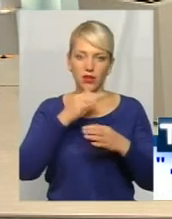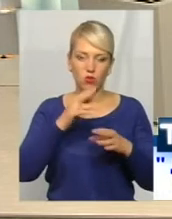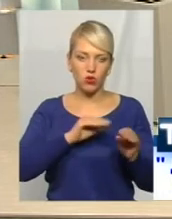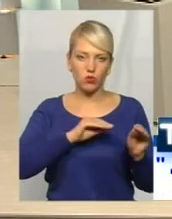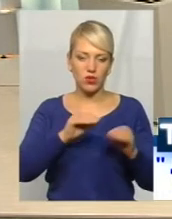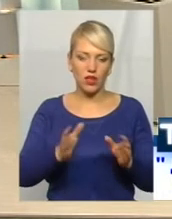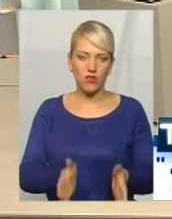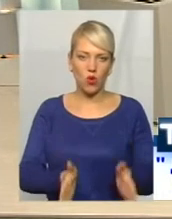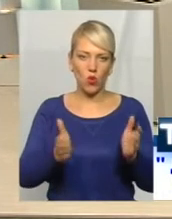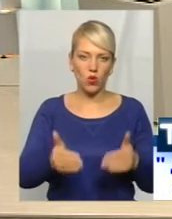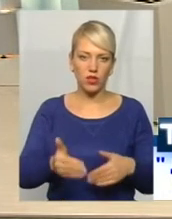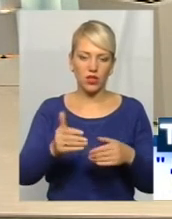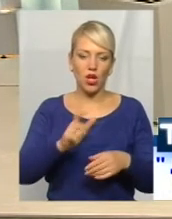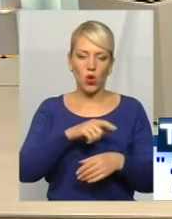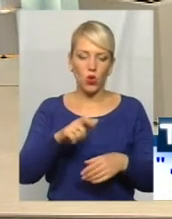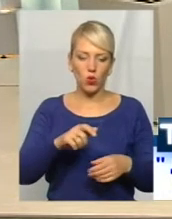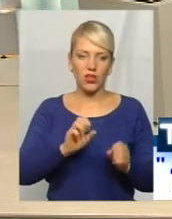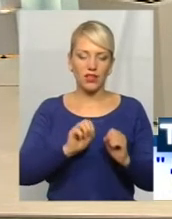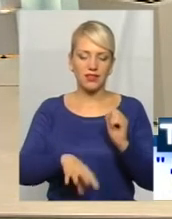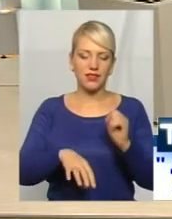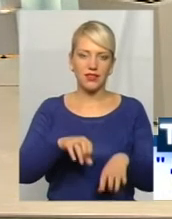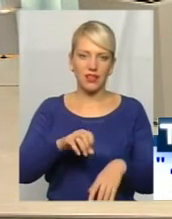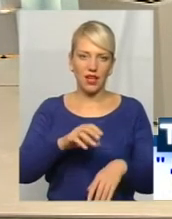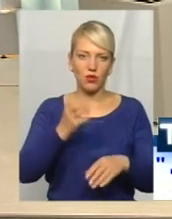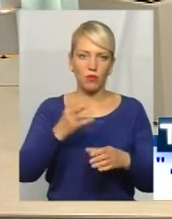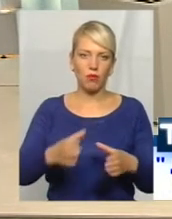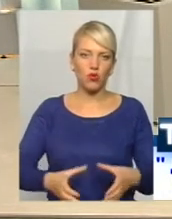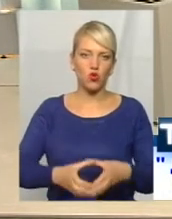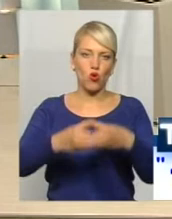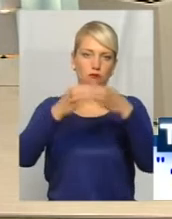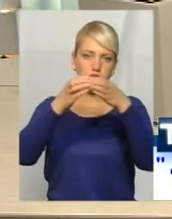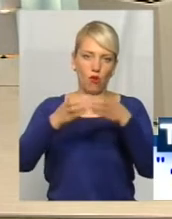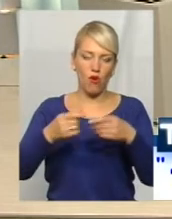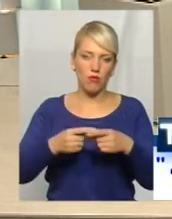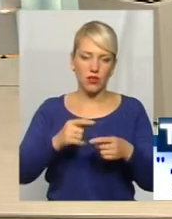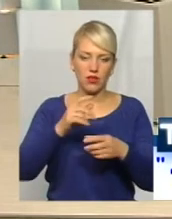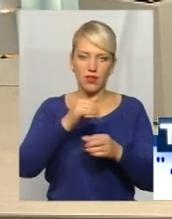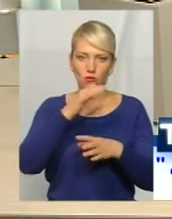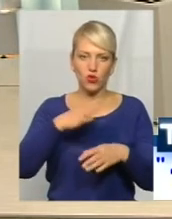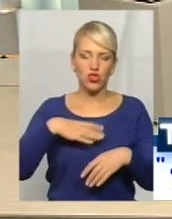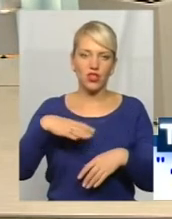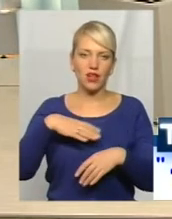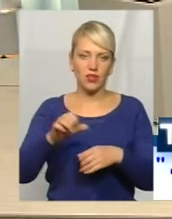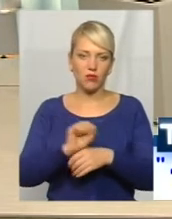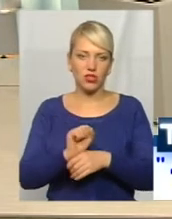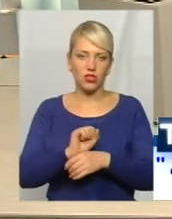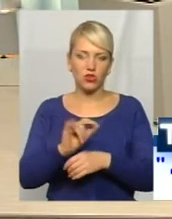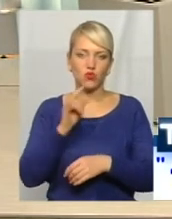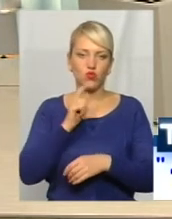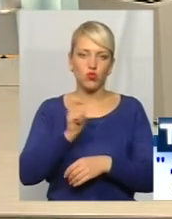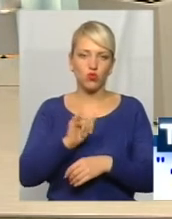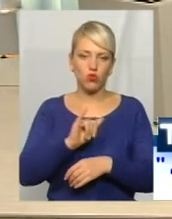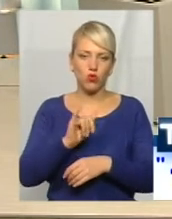скидають, платять за мусор, машина вивозить, скидають під стовбом. Машина вивозить декілька разів на тиждень. В суботу,